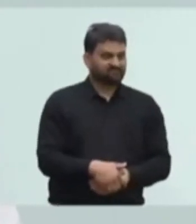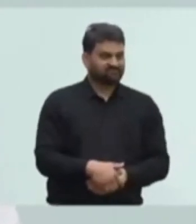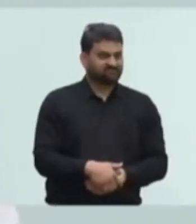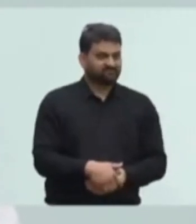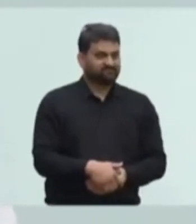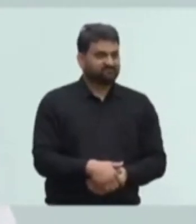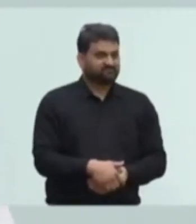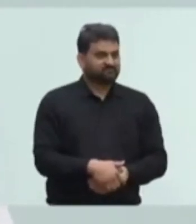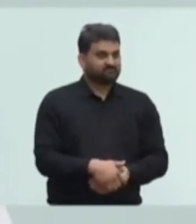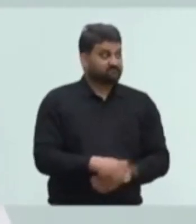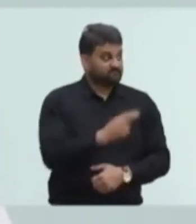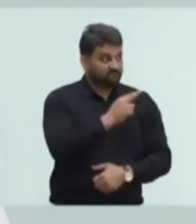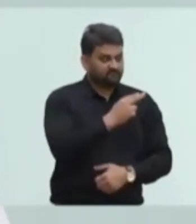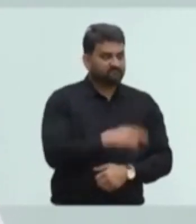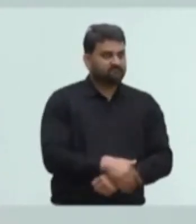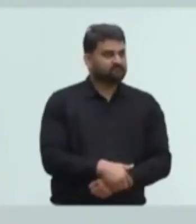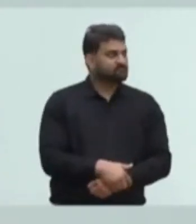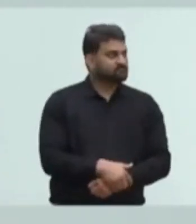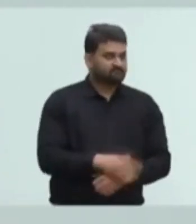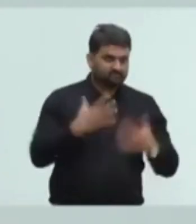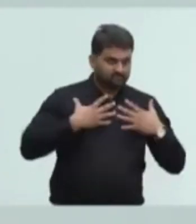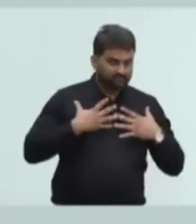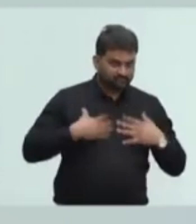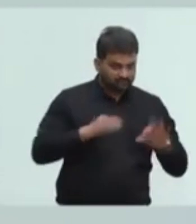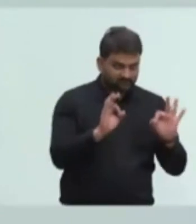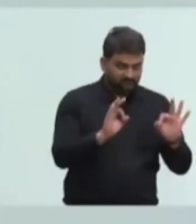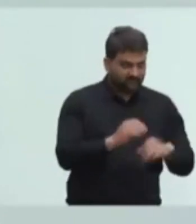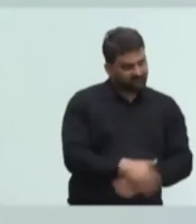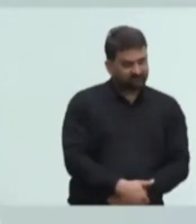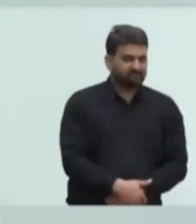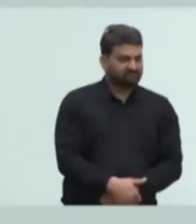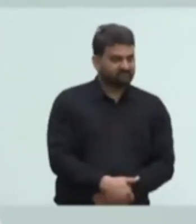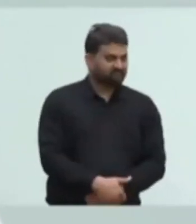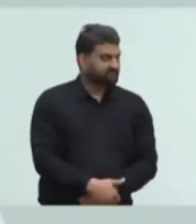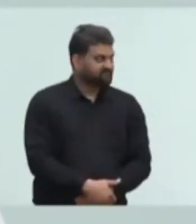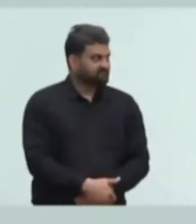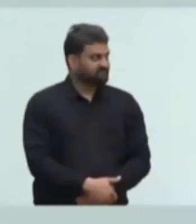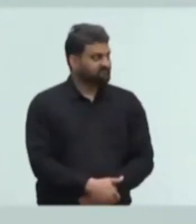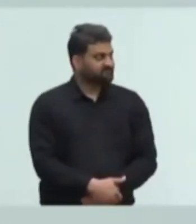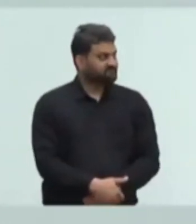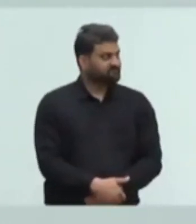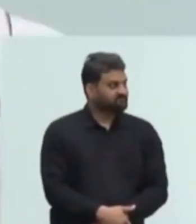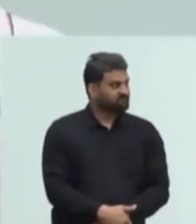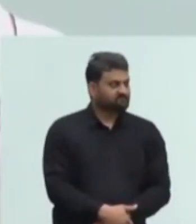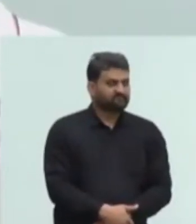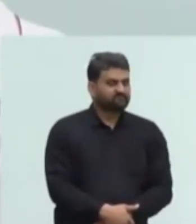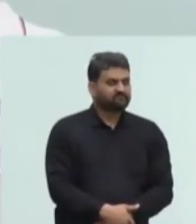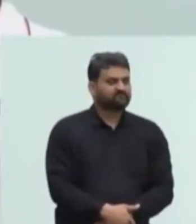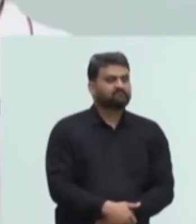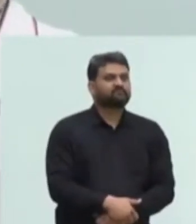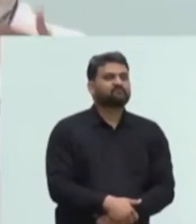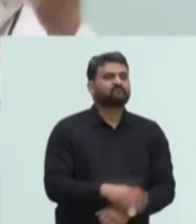हां जी बिल्कुल मैं ठीक हूं और आप ठीक हैं जीबी है आप